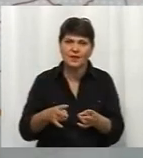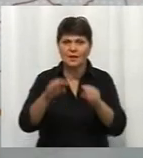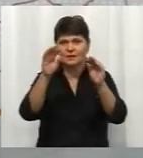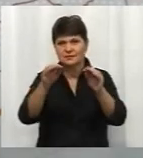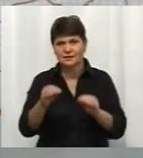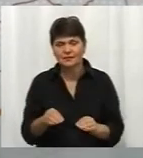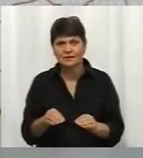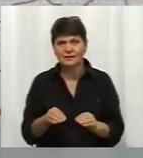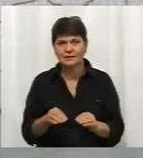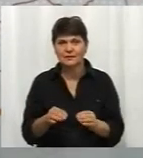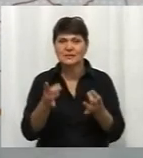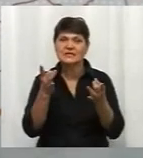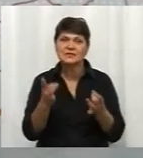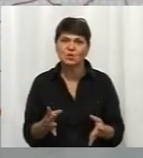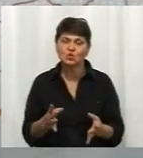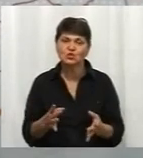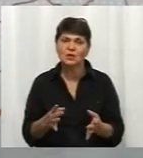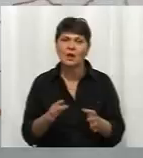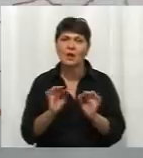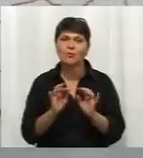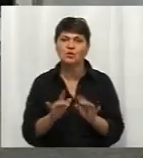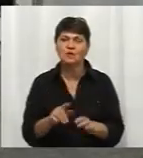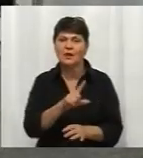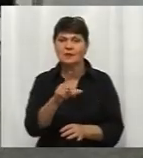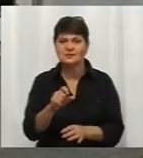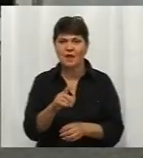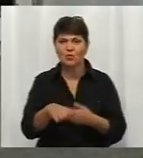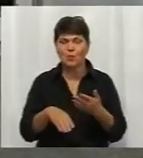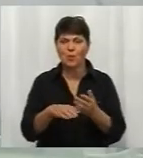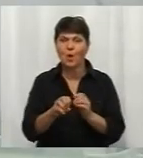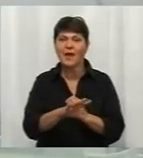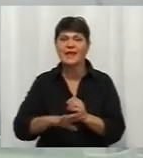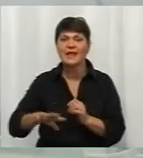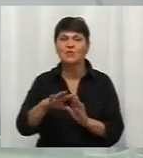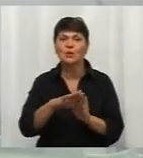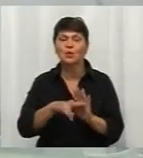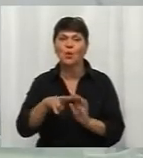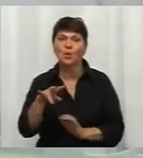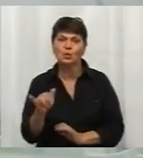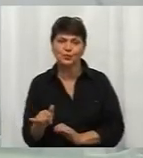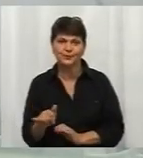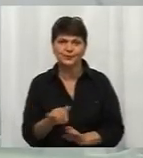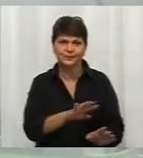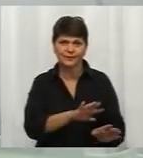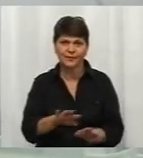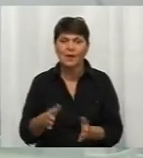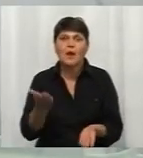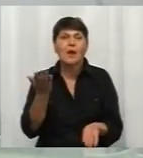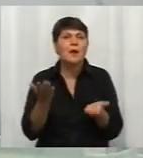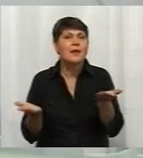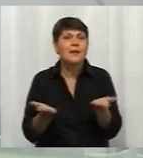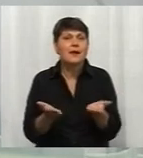за спрощеною процедурою за допомогою Європротоколу. Яка відповідальність передбачена для водіїв у